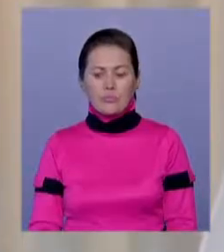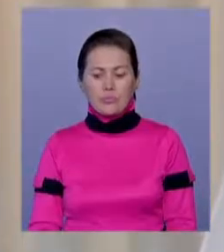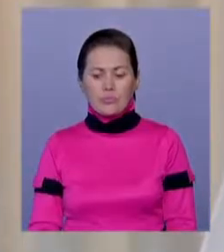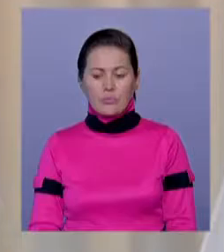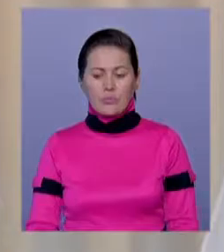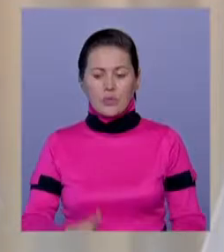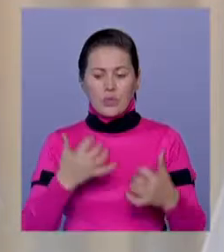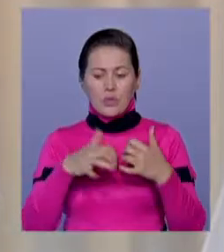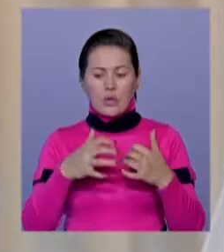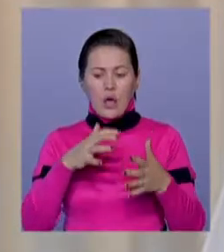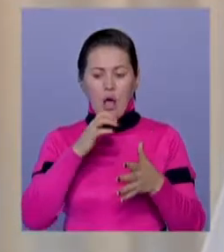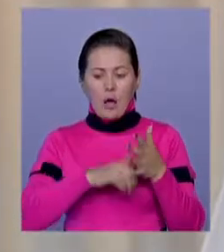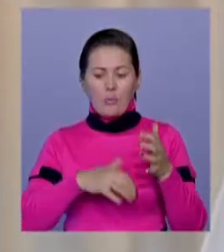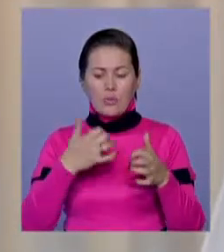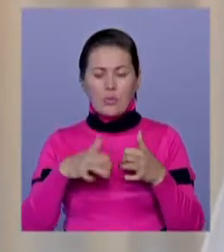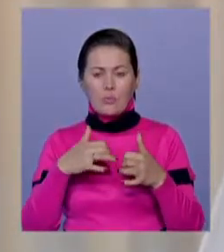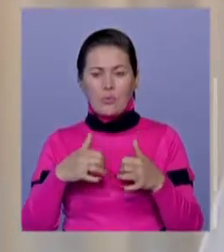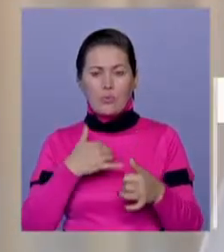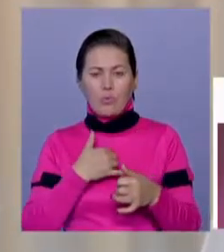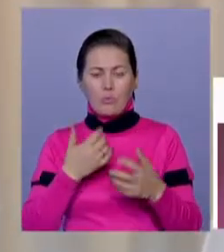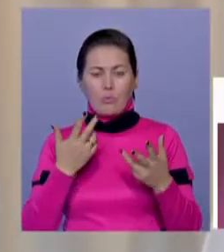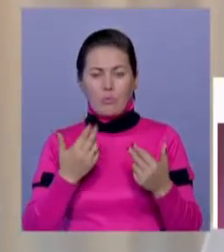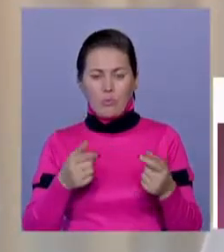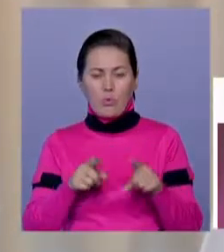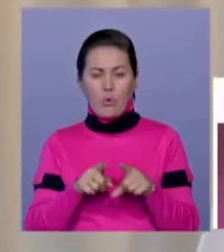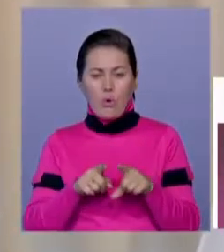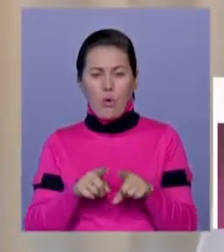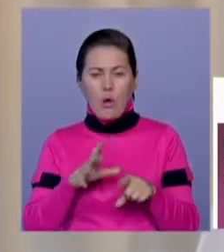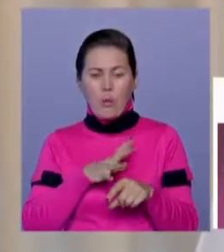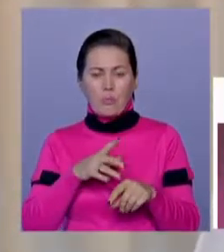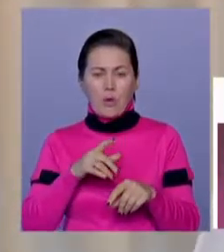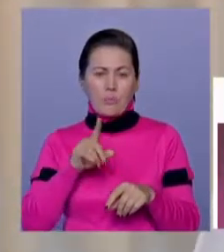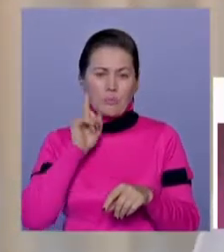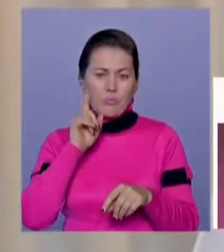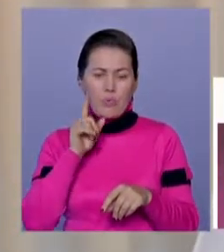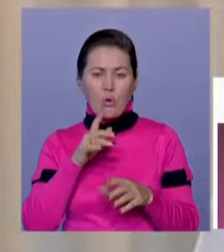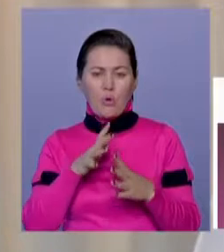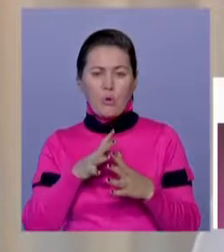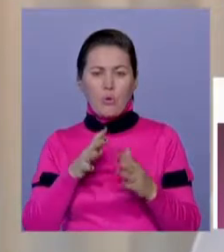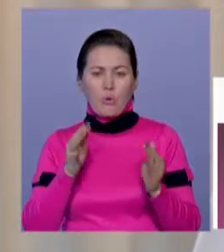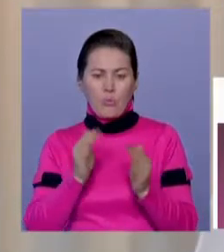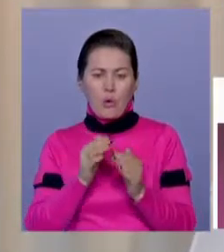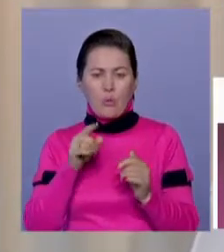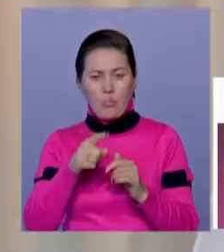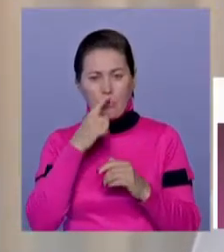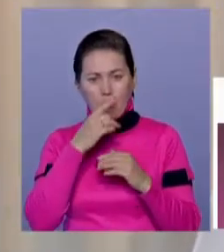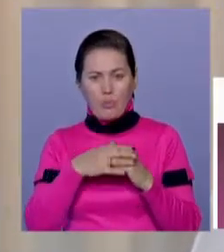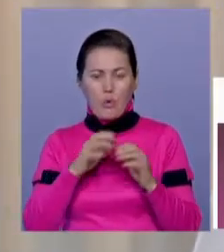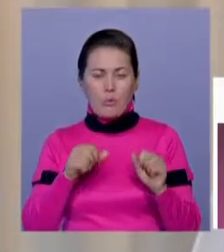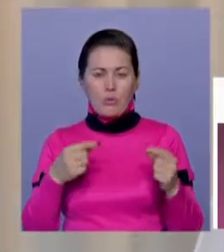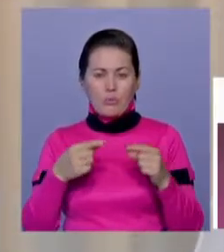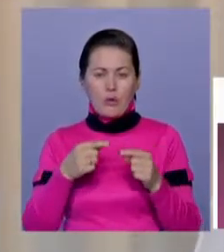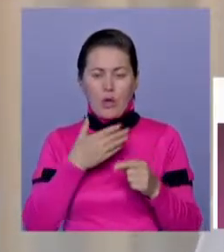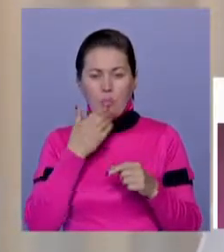Среди абортов, ну, в среднем у нас, конечно... Түсік жасатқандардың арасында жасөспірімдер үлес аз. Шамамен мың дерек және ол нақты